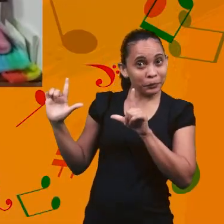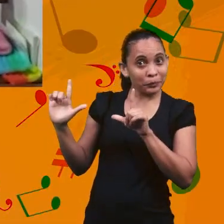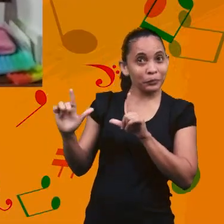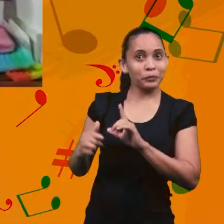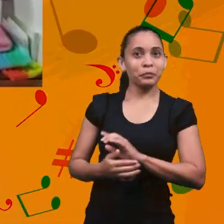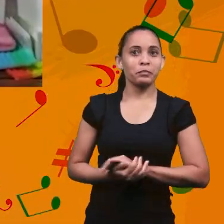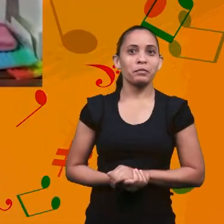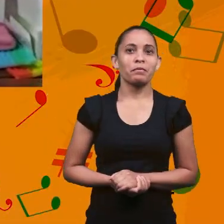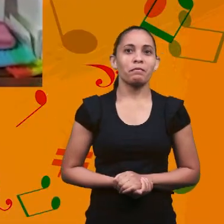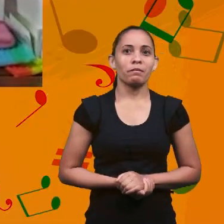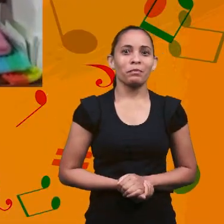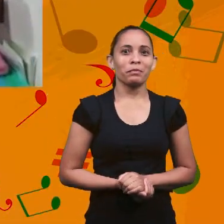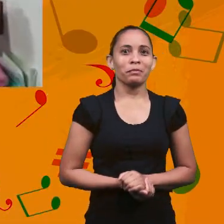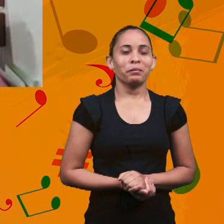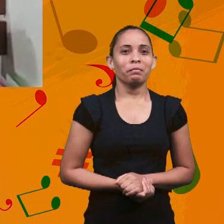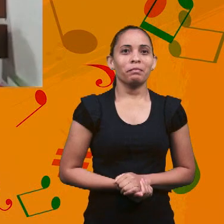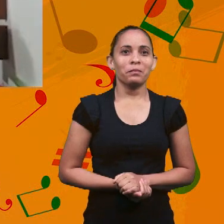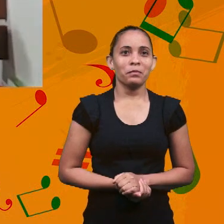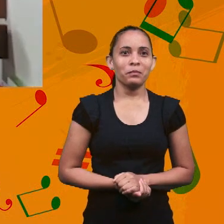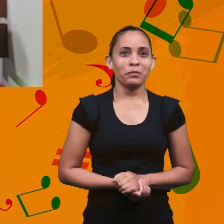de Janeiro.